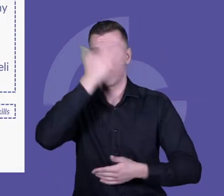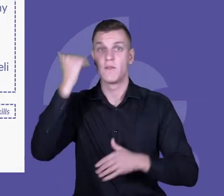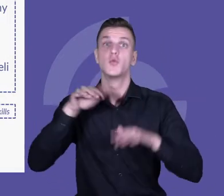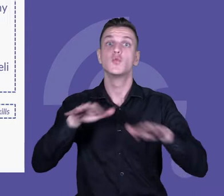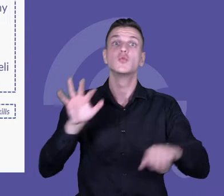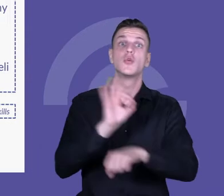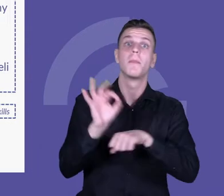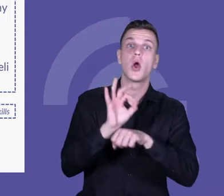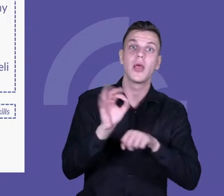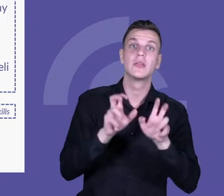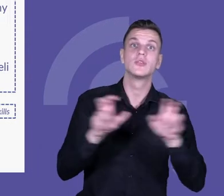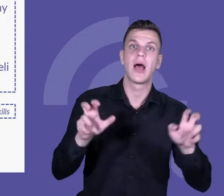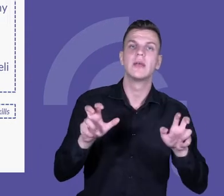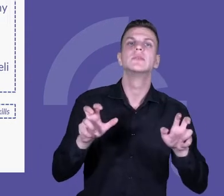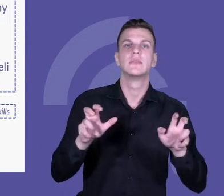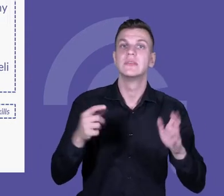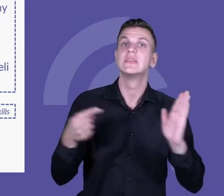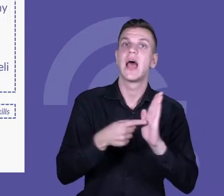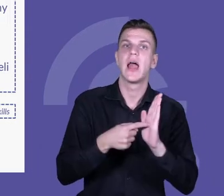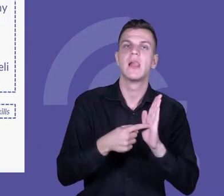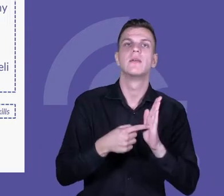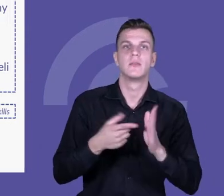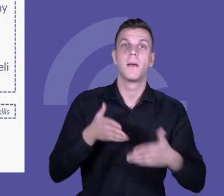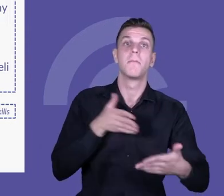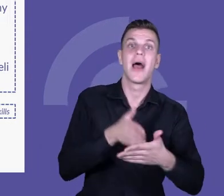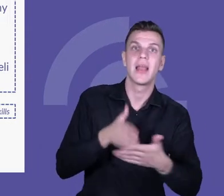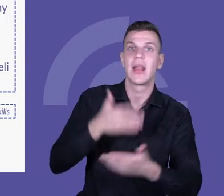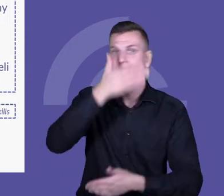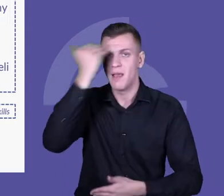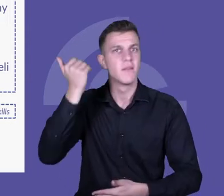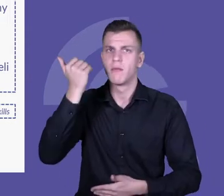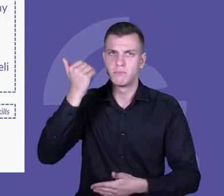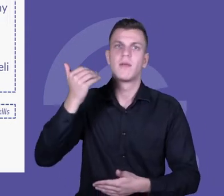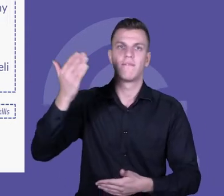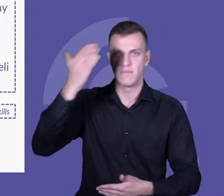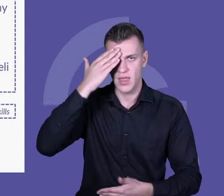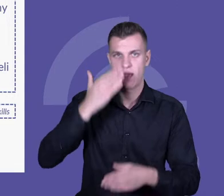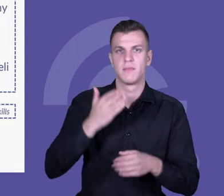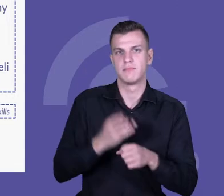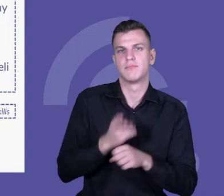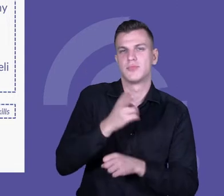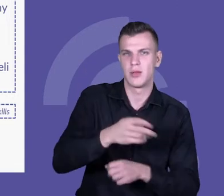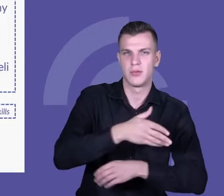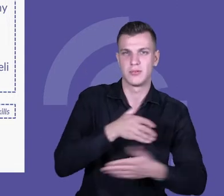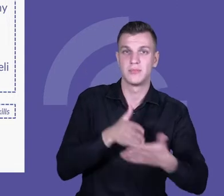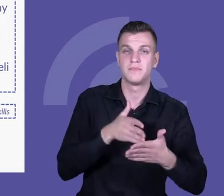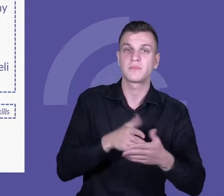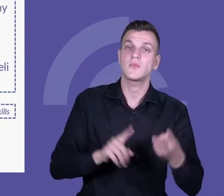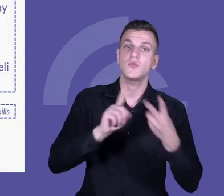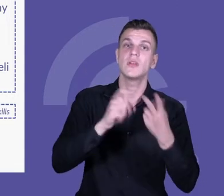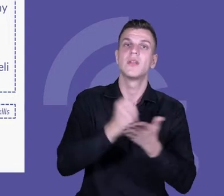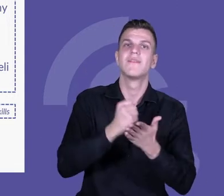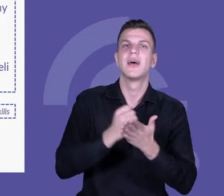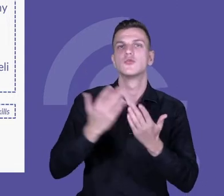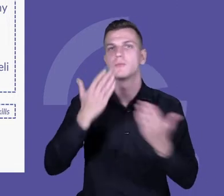żeby tę barierę przekraczać. Po drugie, kwestia kultury pracy. Tutaj mieliśmy okazję